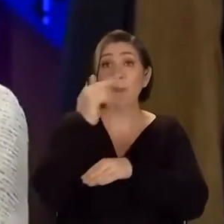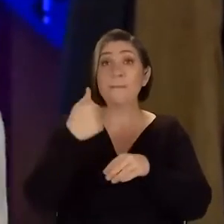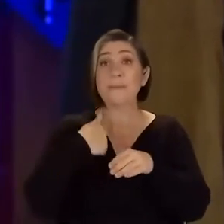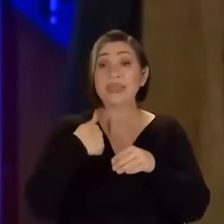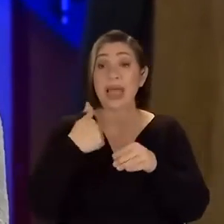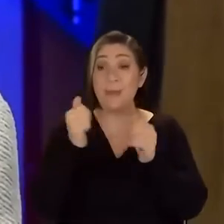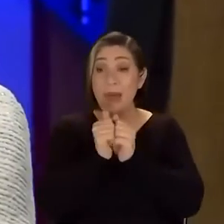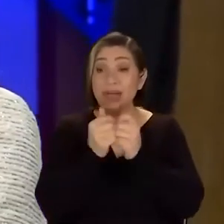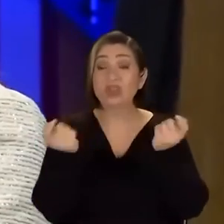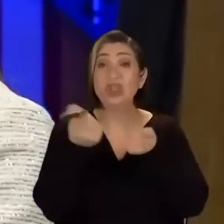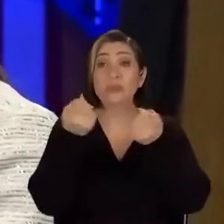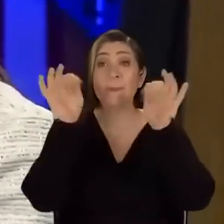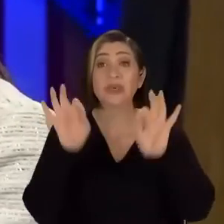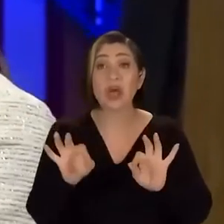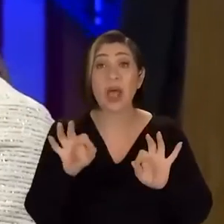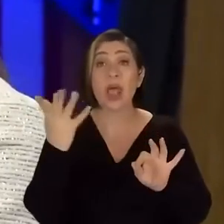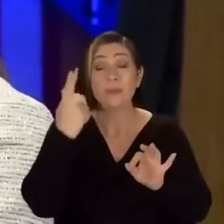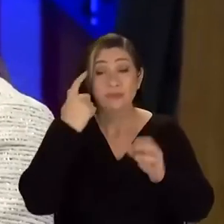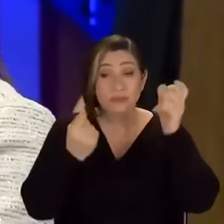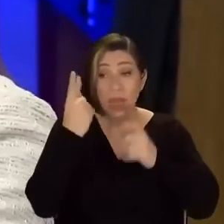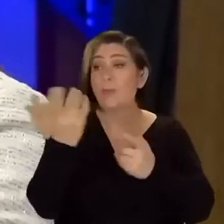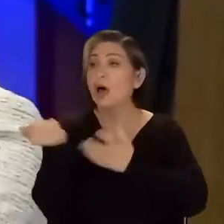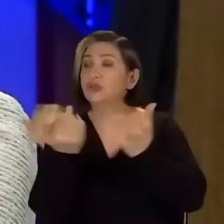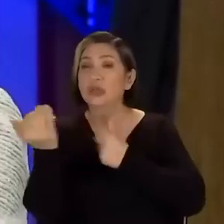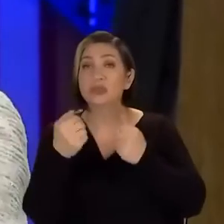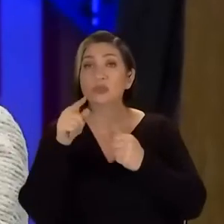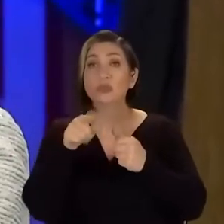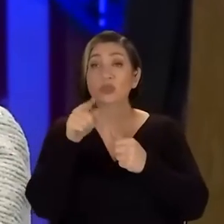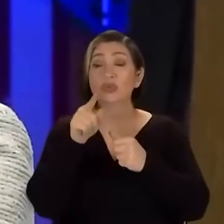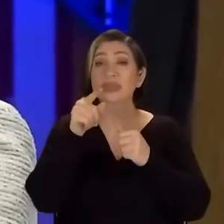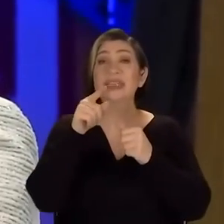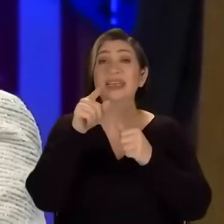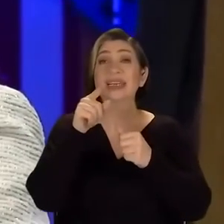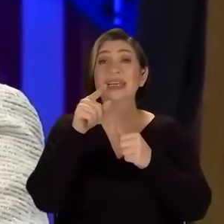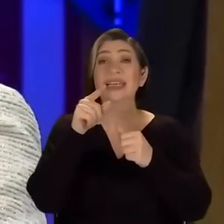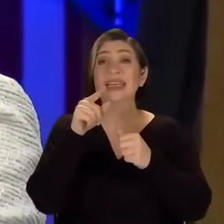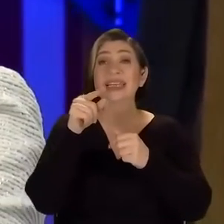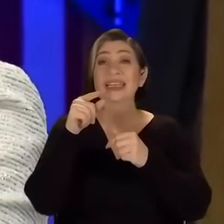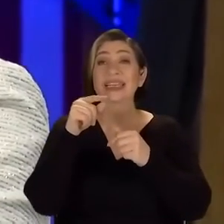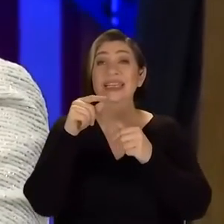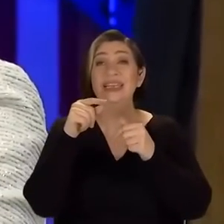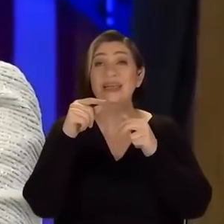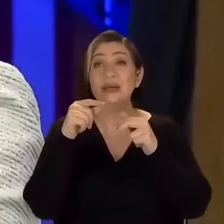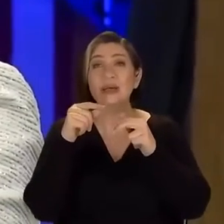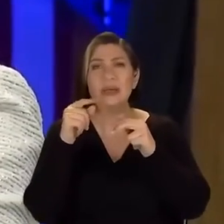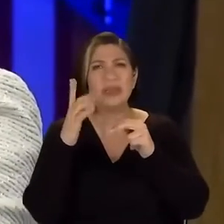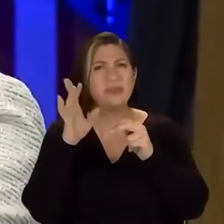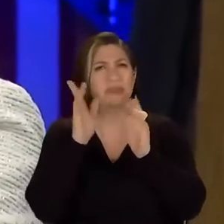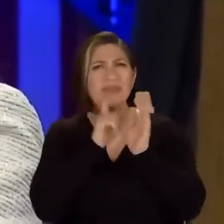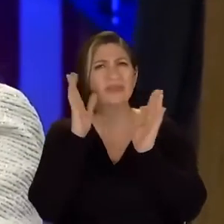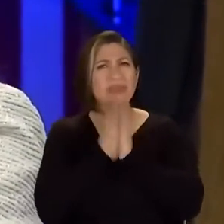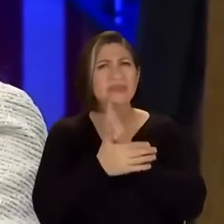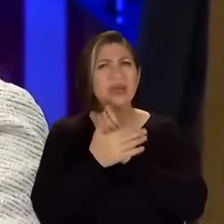Bizlerle beraber çalışmaya başladılar. Hem üretimde hem tüketimde. Bu neslin diğer adı ne biliyor musunuz? Mobil doğanlar diyorlar.